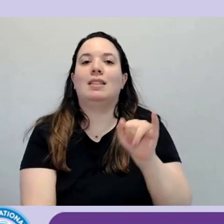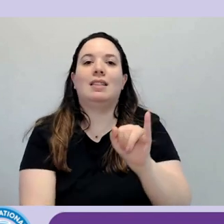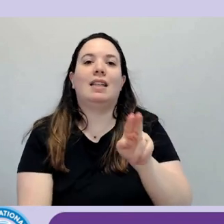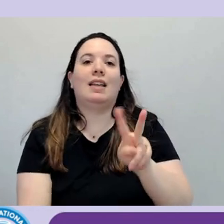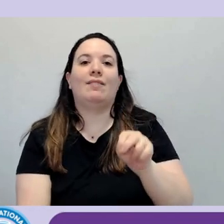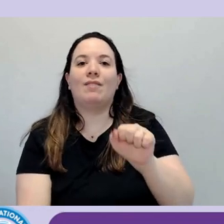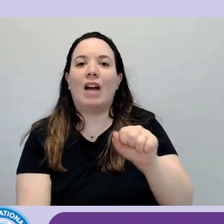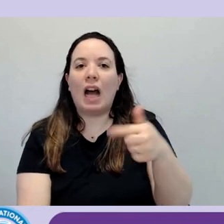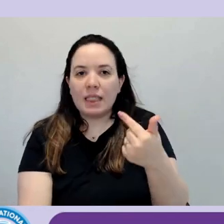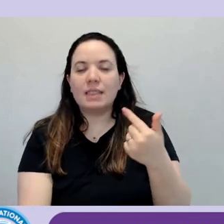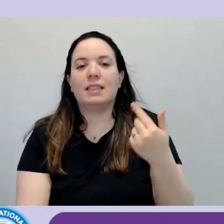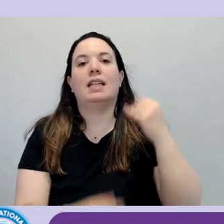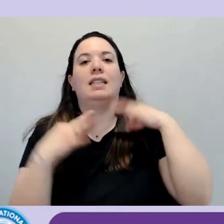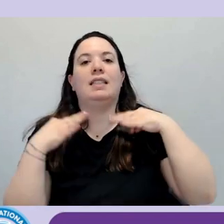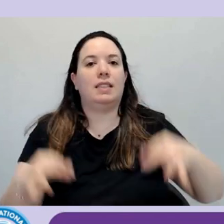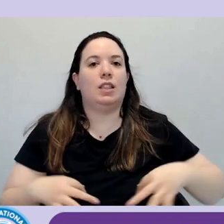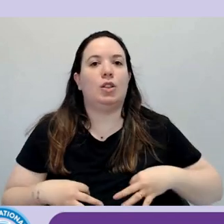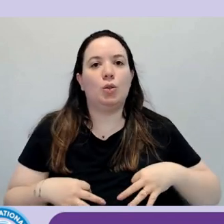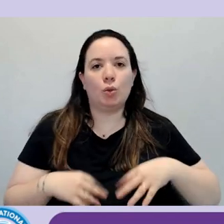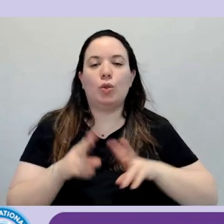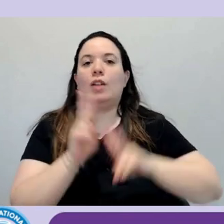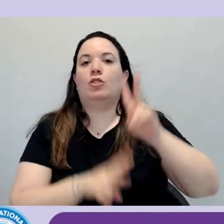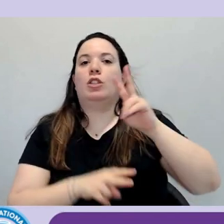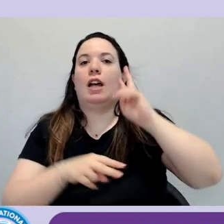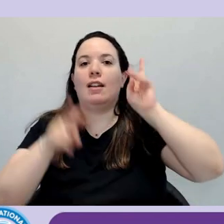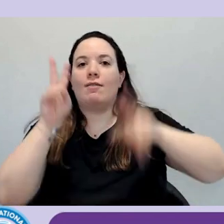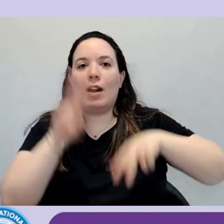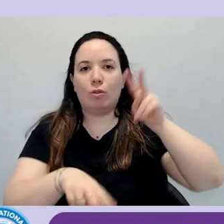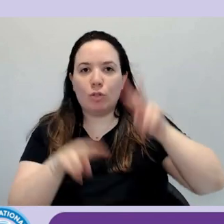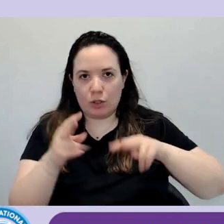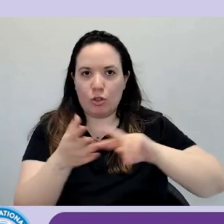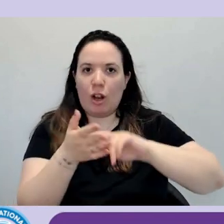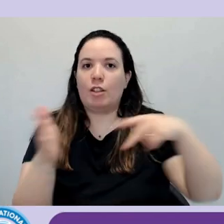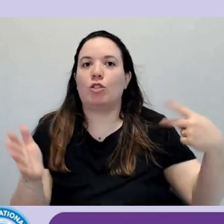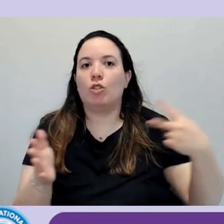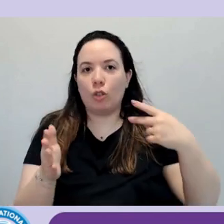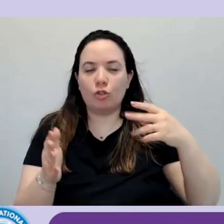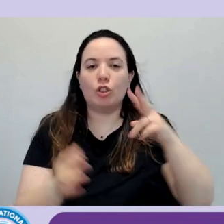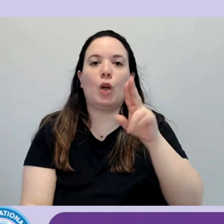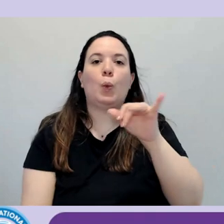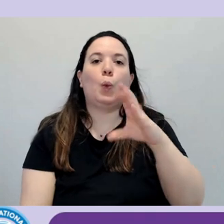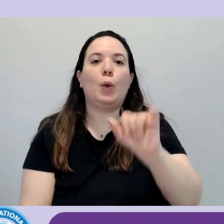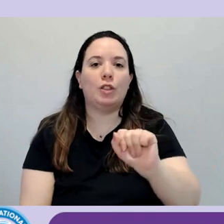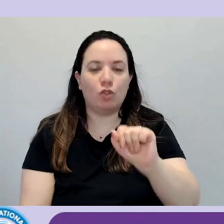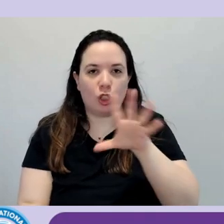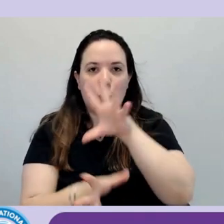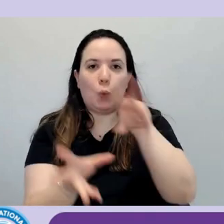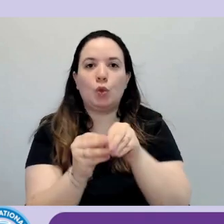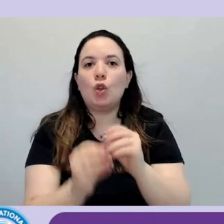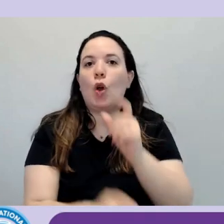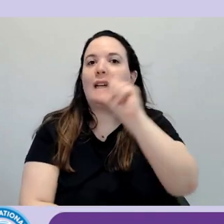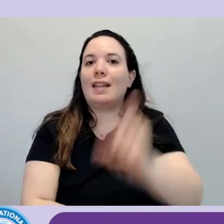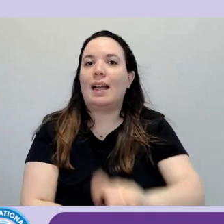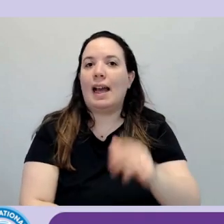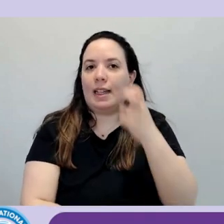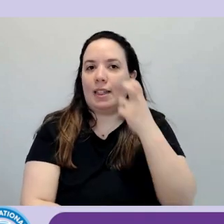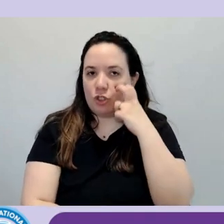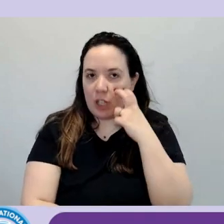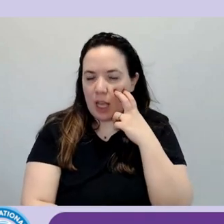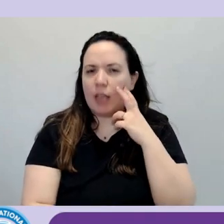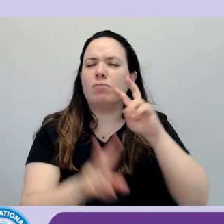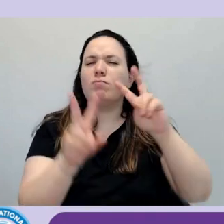valutazione ausili e tecnologie dell'Unione italiana cechi che ci parlerà di un tema importante cioè del